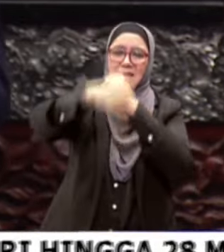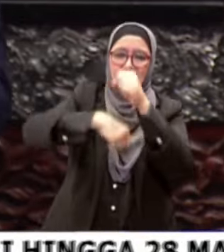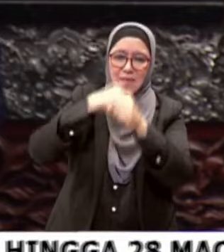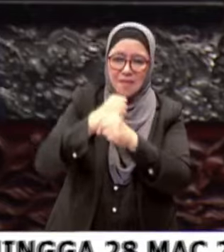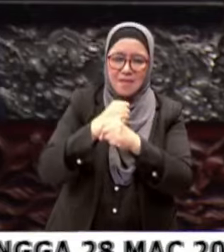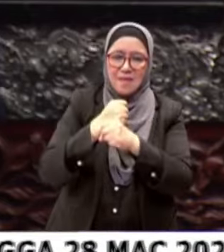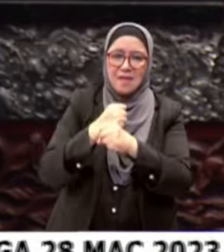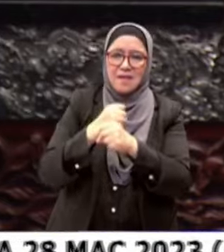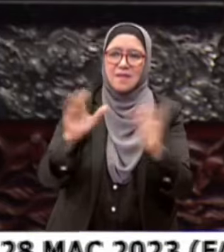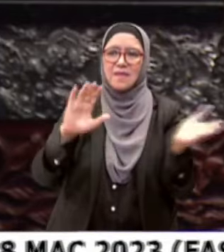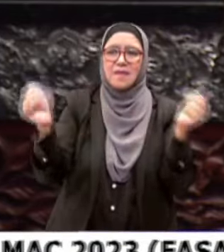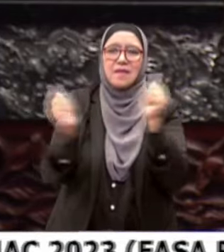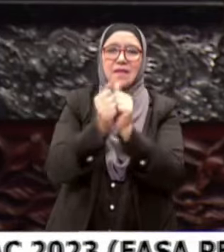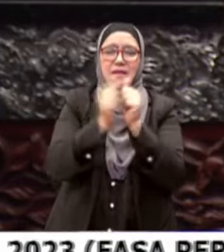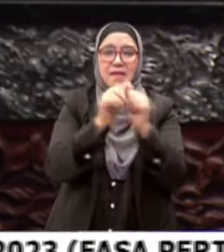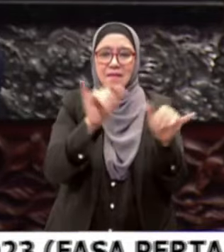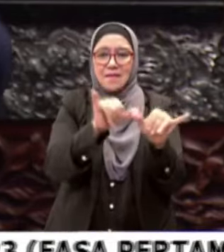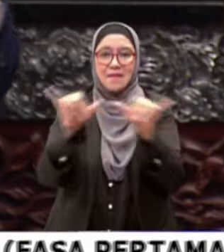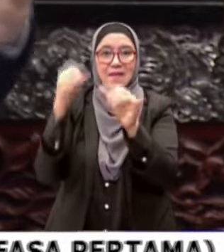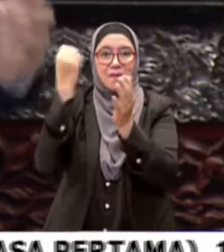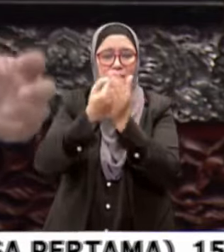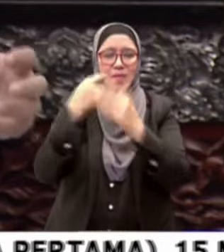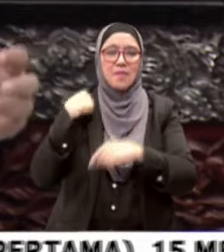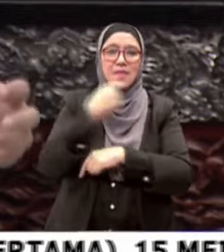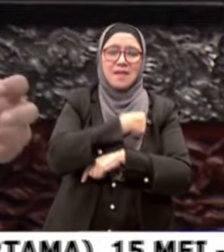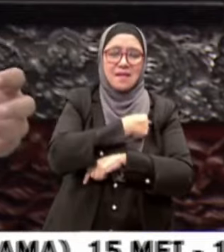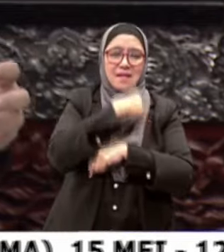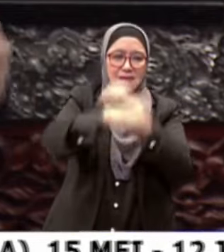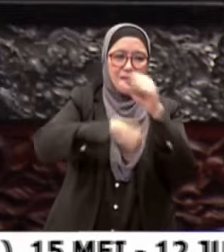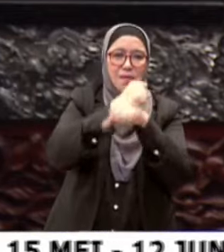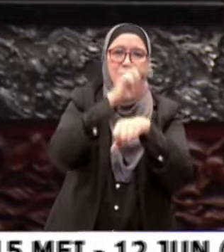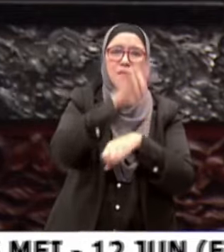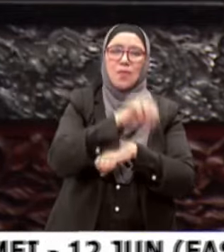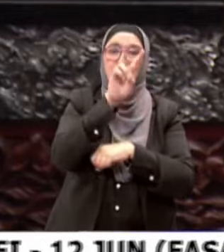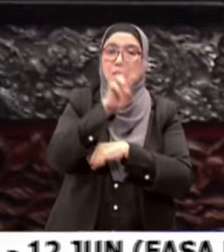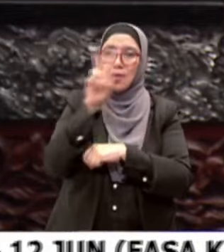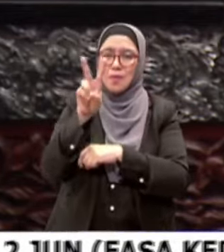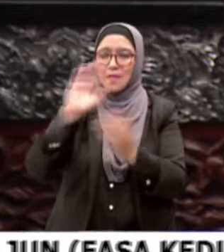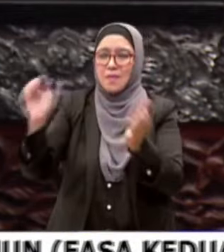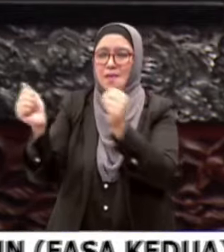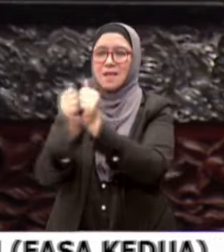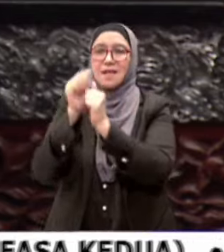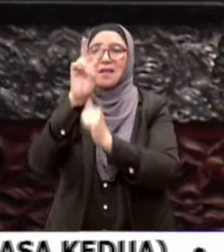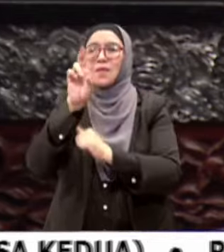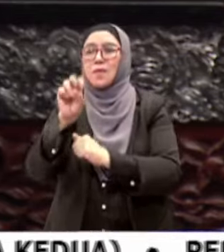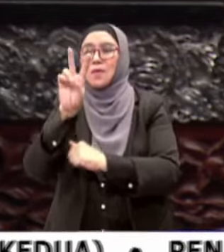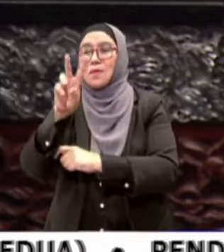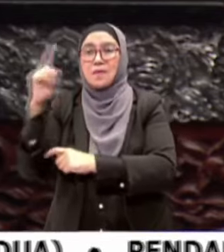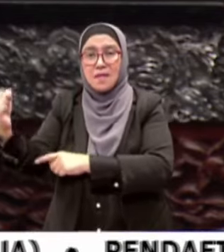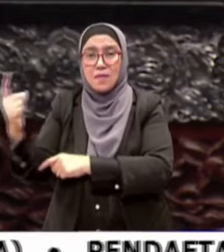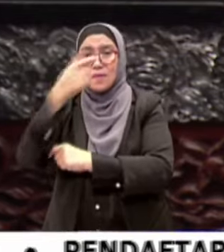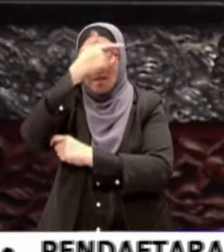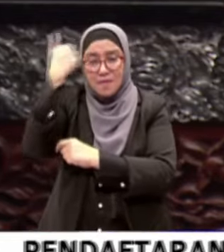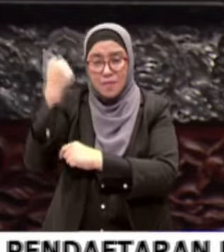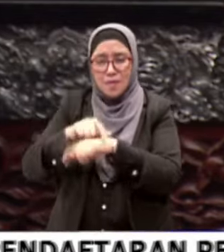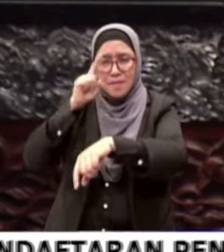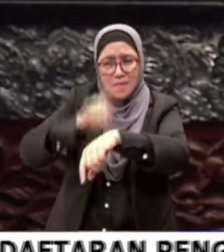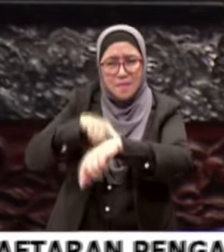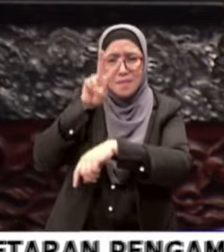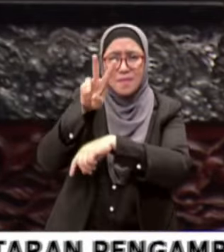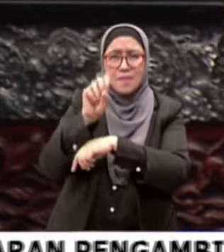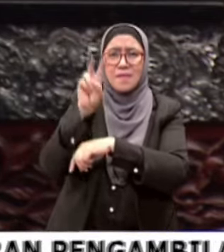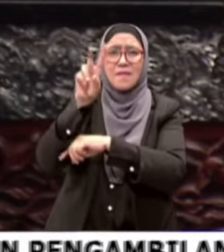dalam 20-22 berbanding dengan 221 oleh karena 221 itu kita sedang mengalami